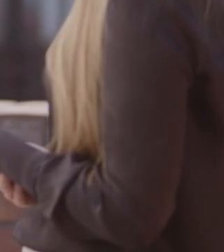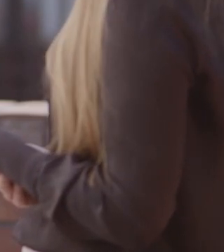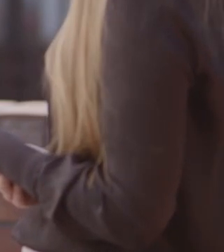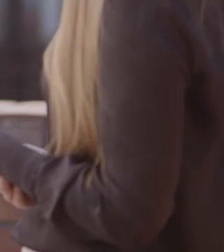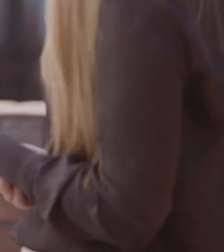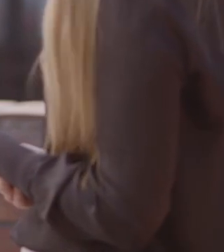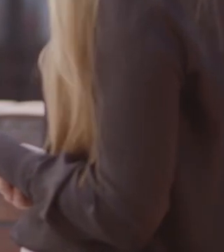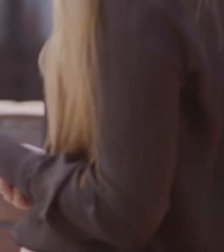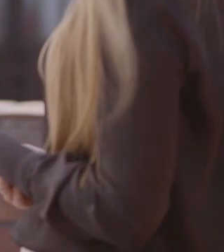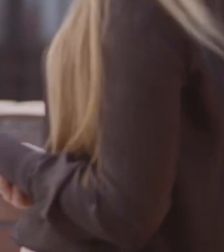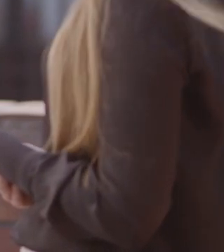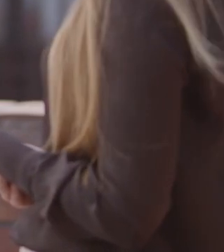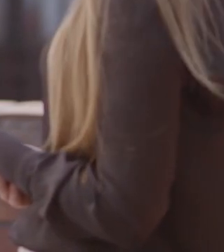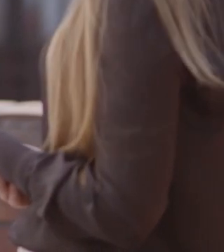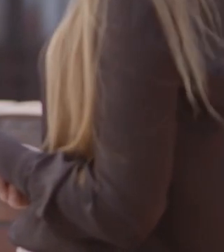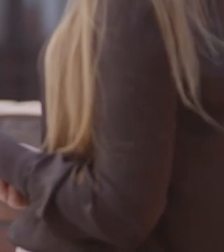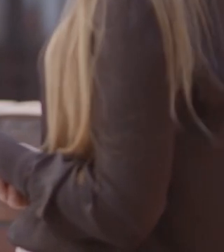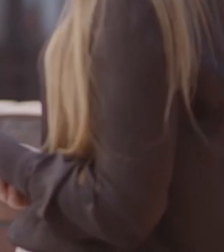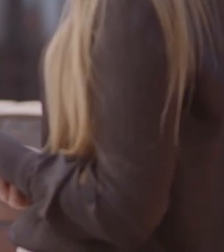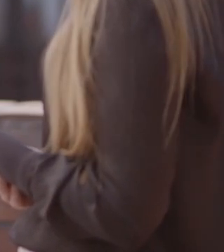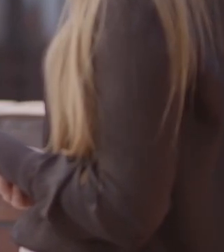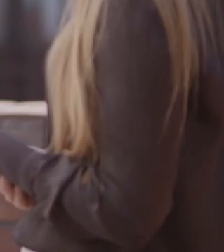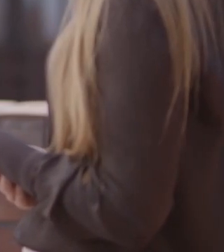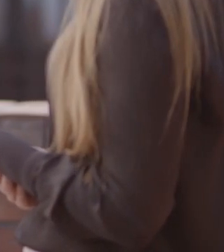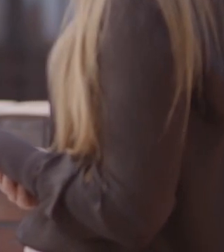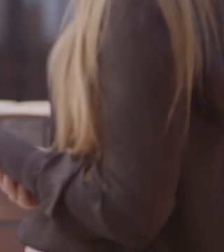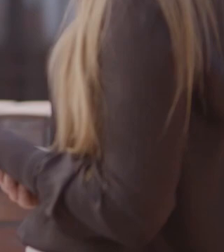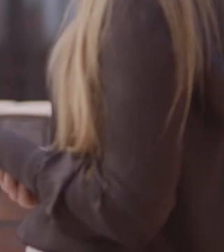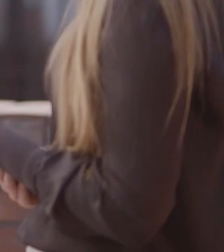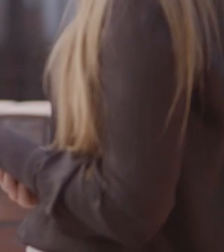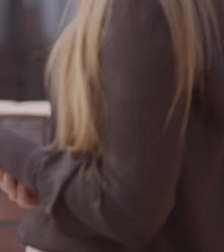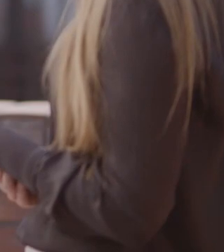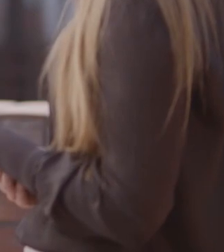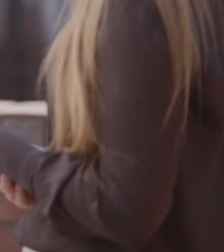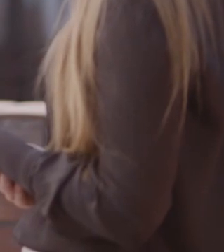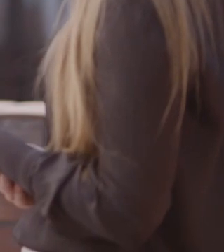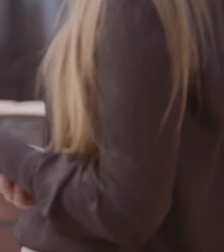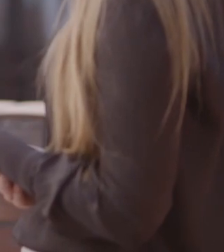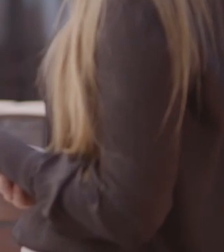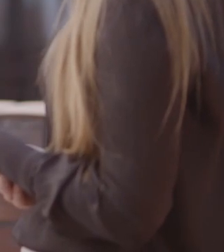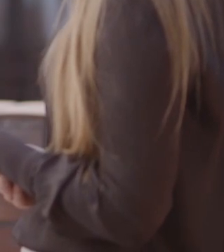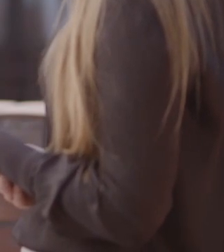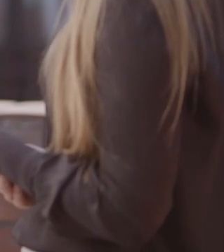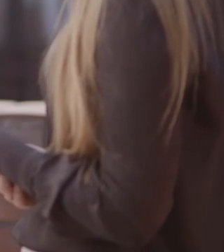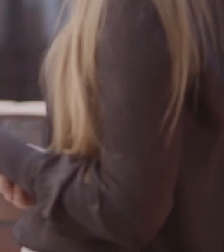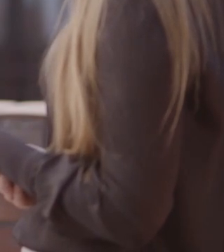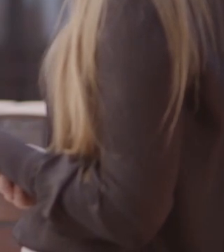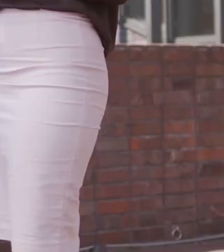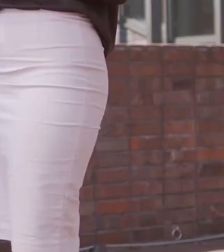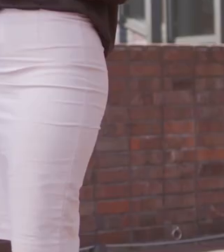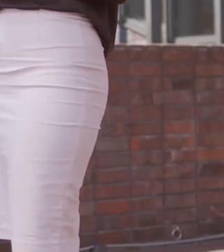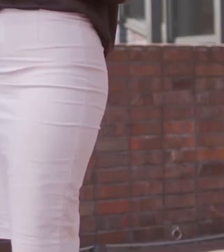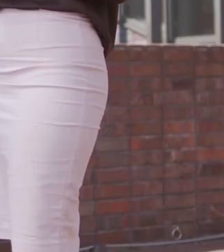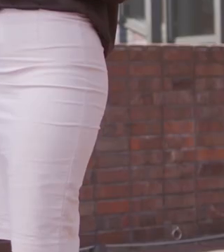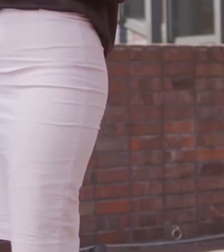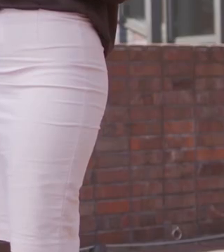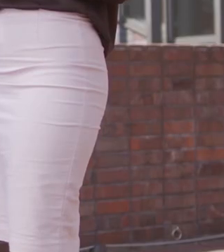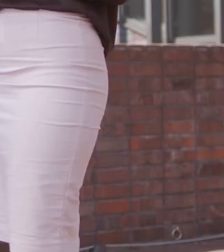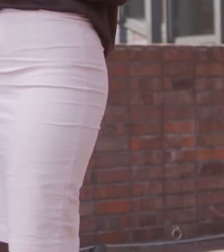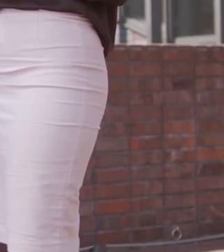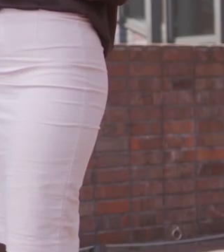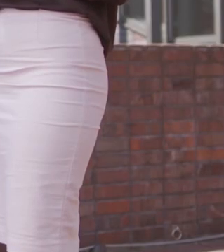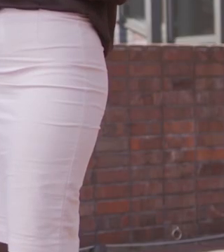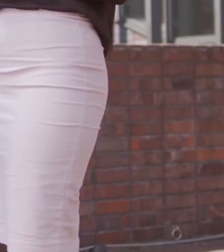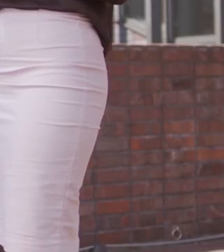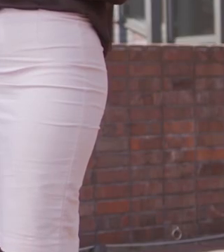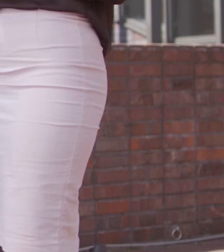otrzymać właśnie takie stypendium, musi złożyć stosowny wniosek i otrzymać oczywiście pozytywne rozpatrzenie. Pamiętajmy, że jeżeli studiujemy na